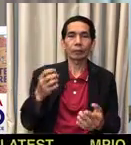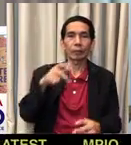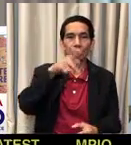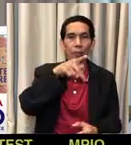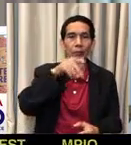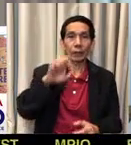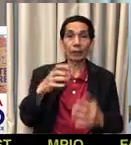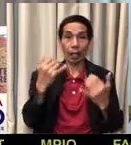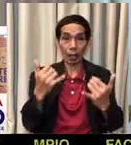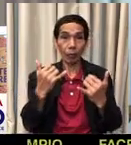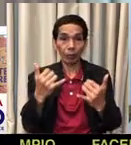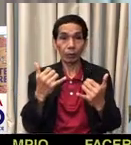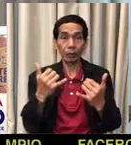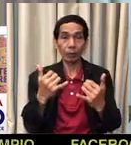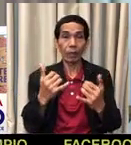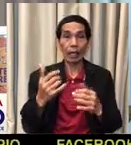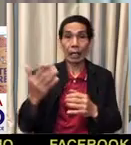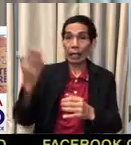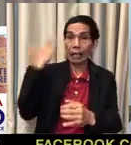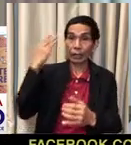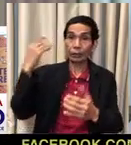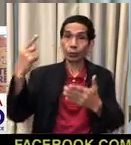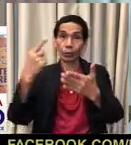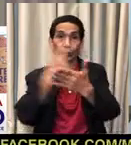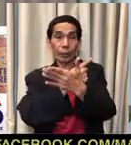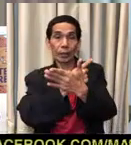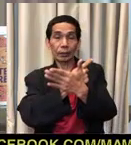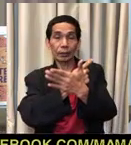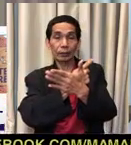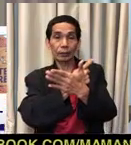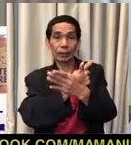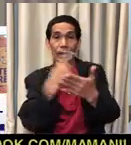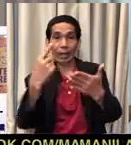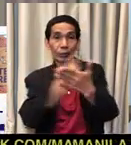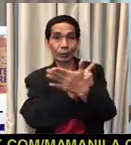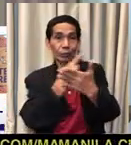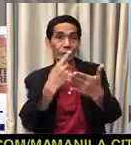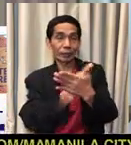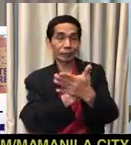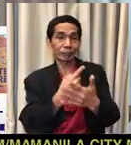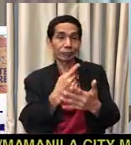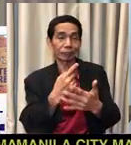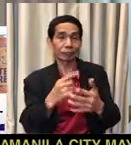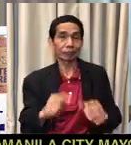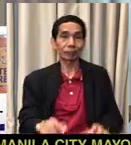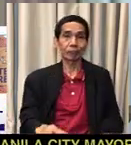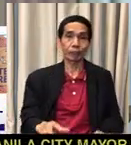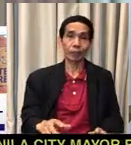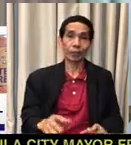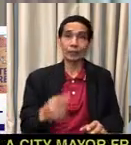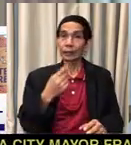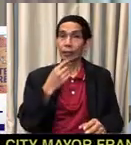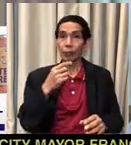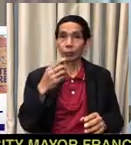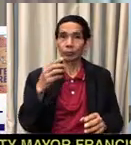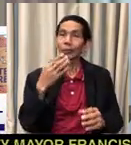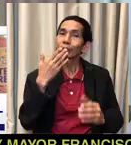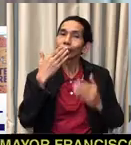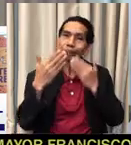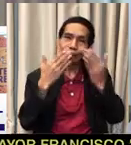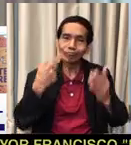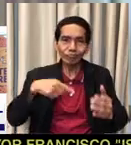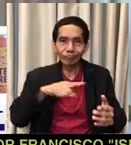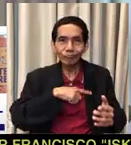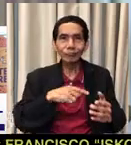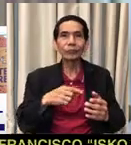Eh ngayon po, that was last week. No? Last week lang po yun. Sa amin pong pagpapasalamat